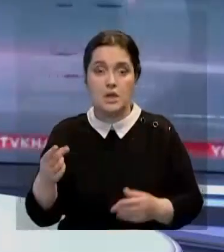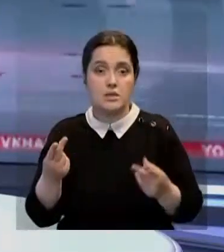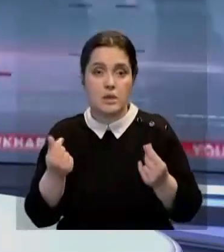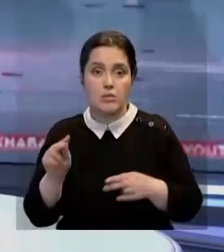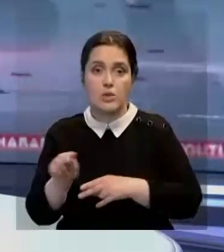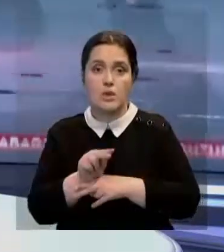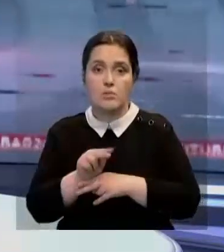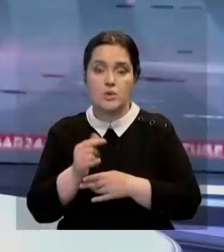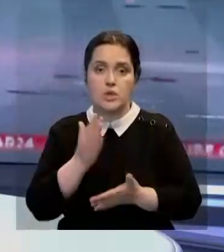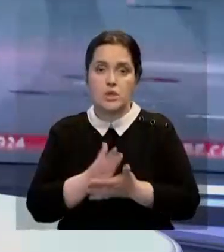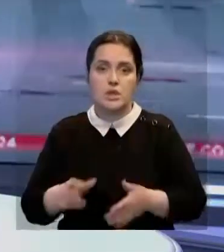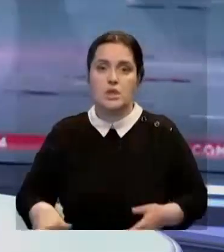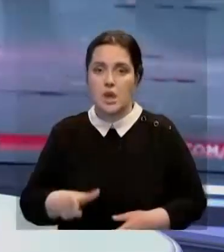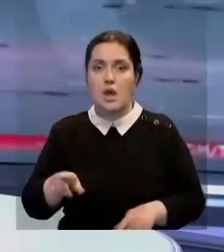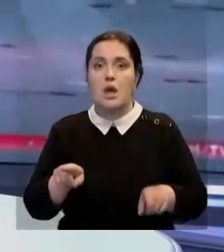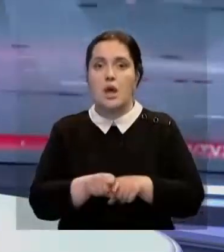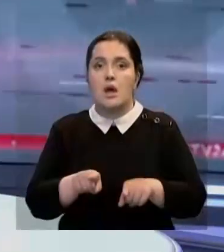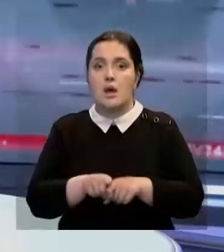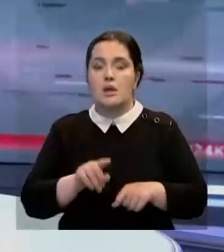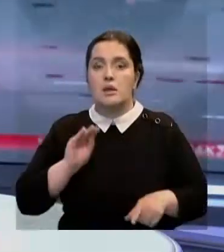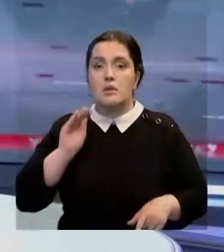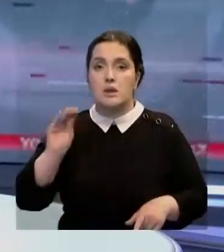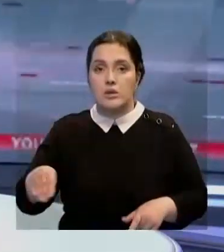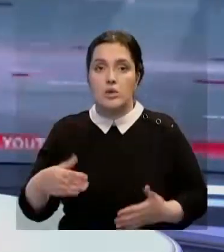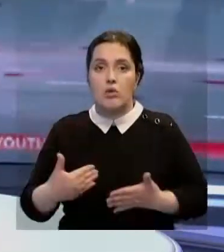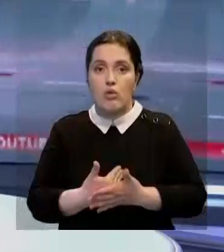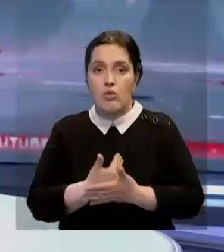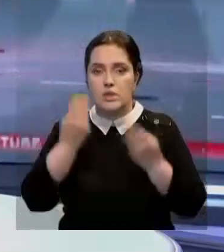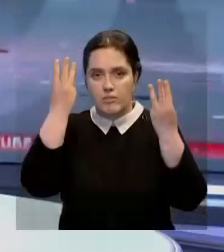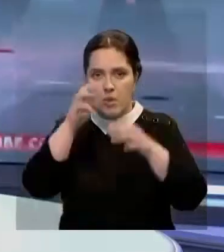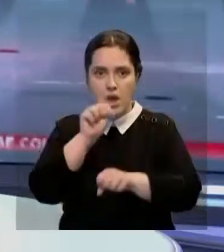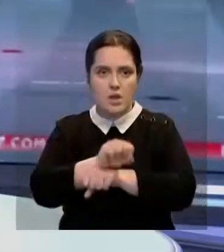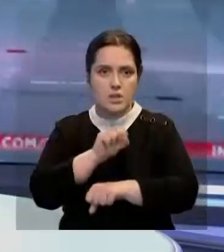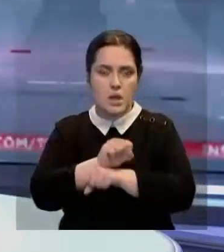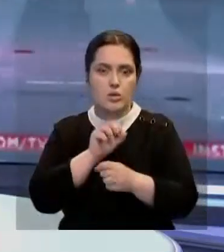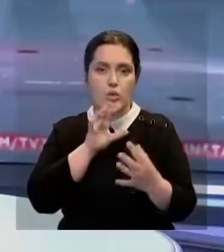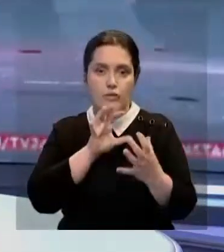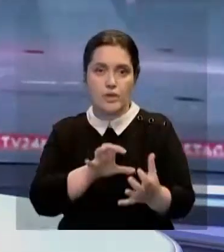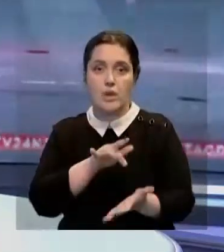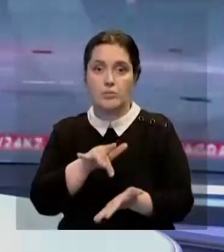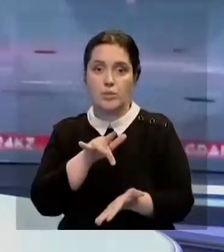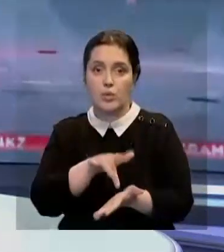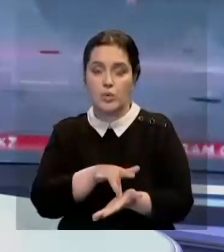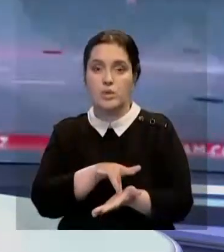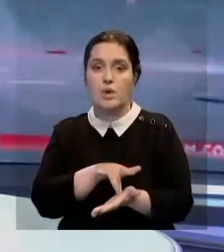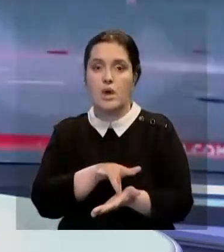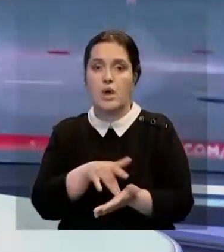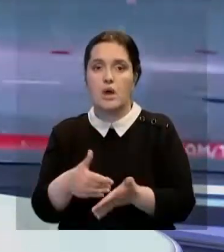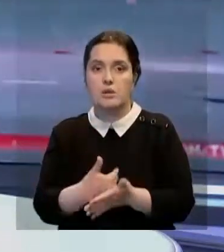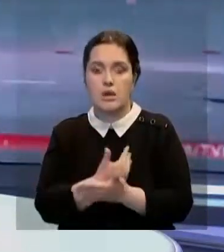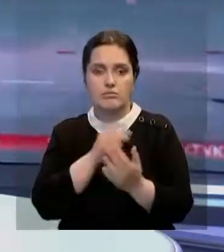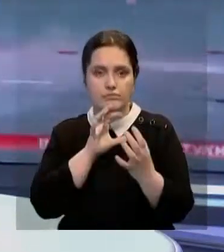будут ремонтировать уже существующие дороги и ставить новые современные остановки. Мегаполис продолжит обновлять